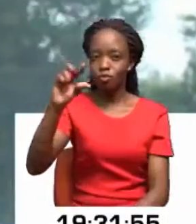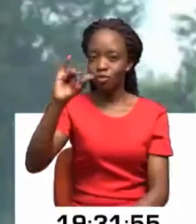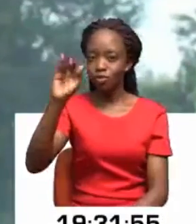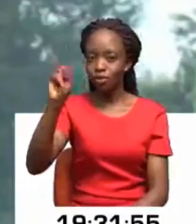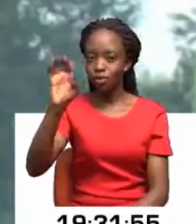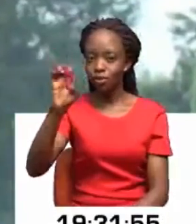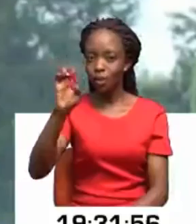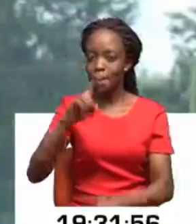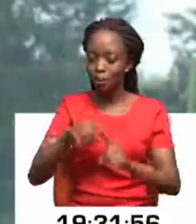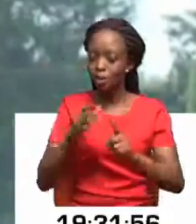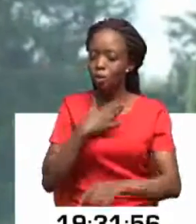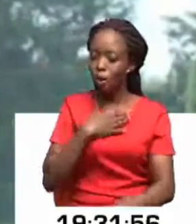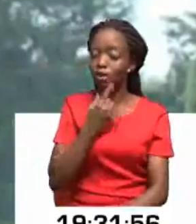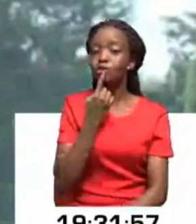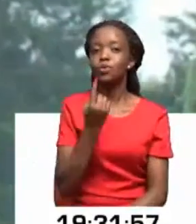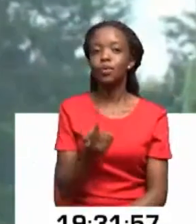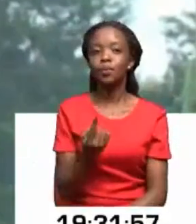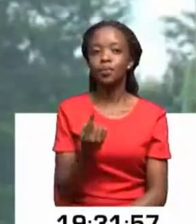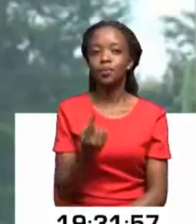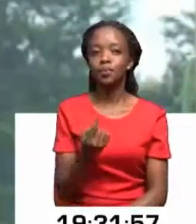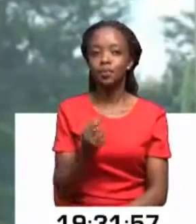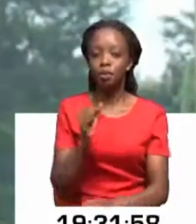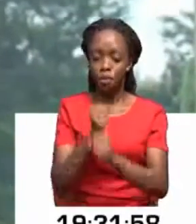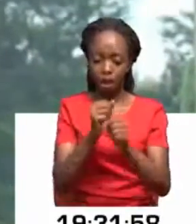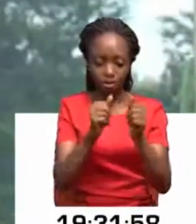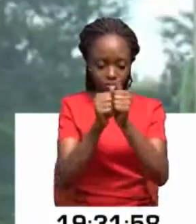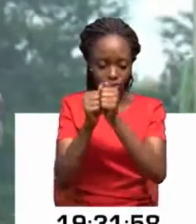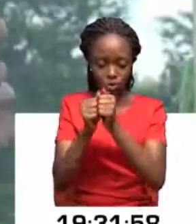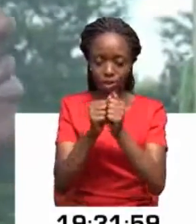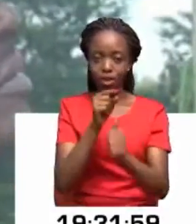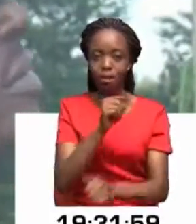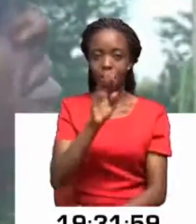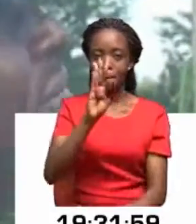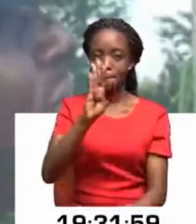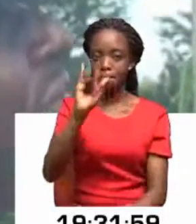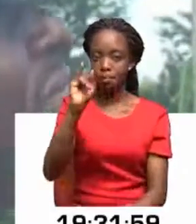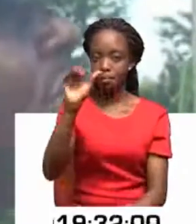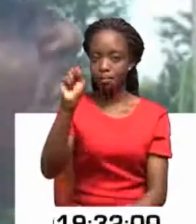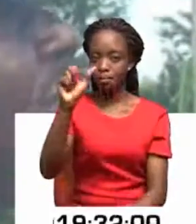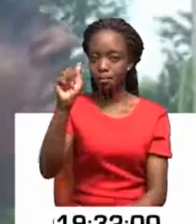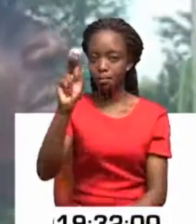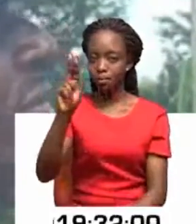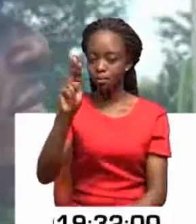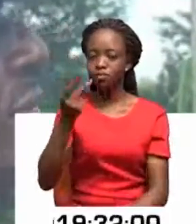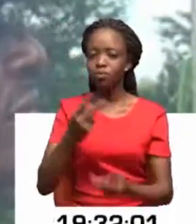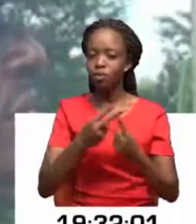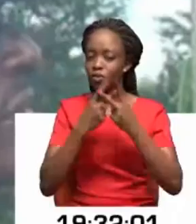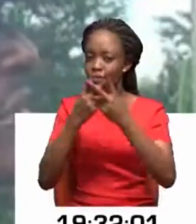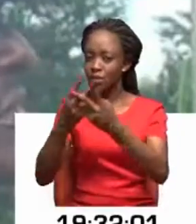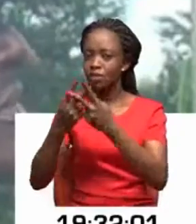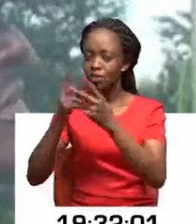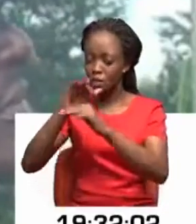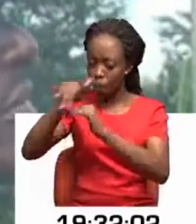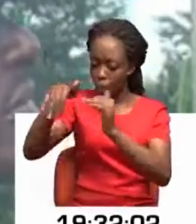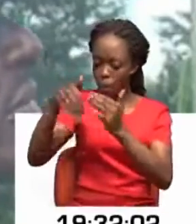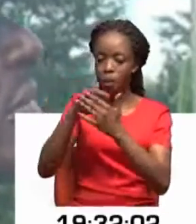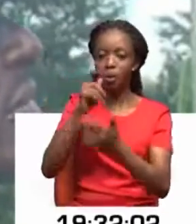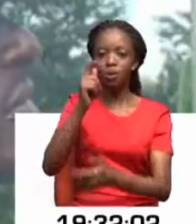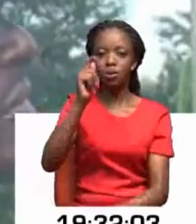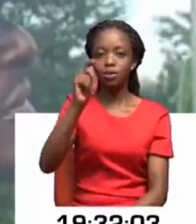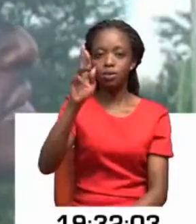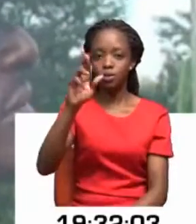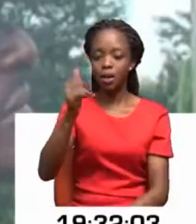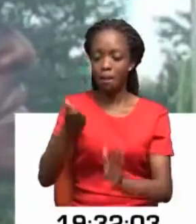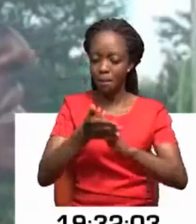niseme hivi, tukasimama pamoja na huyo Kakai wa Bisau, tukatembea Trans Nzoia yote tukisema Kakai wa